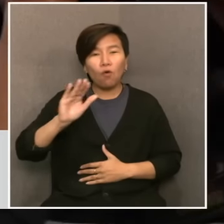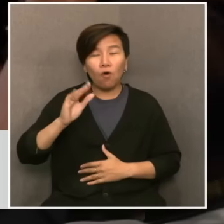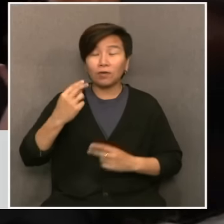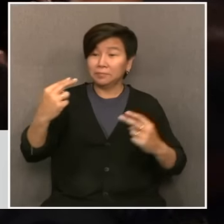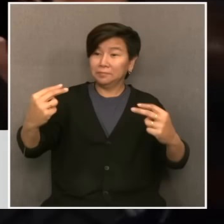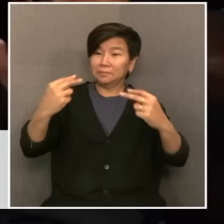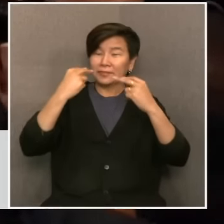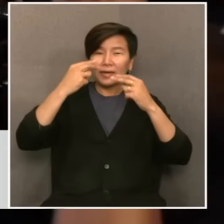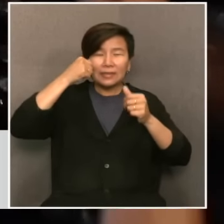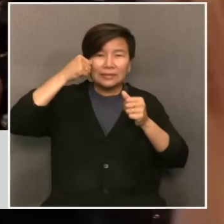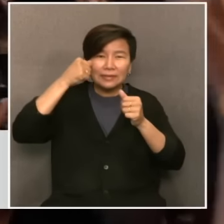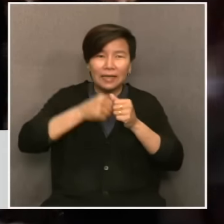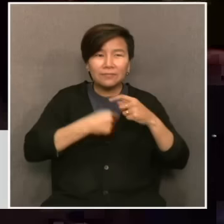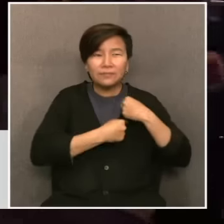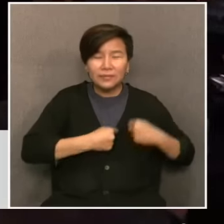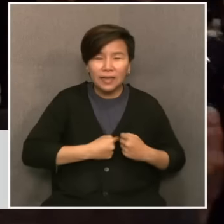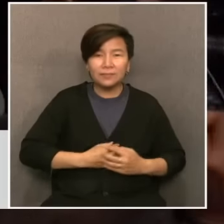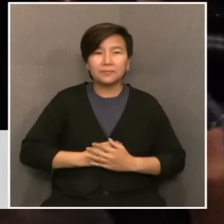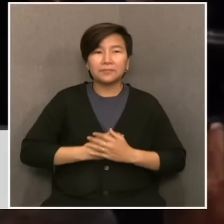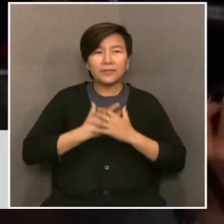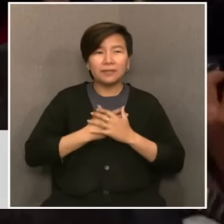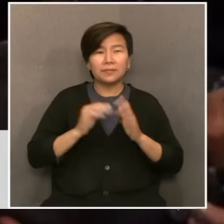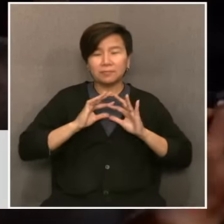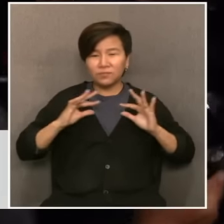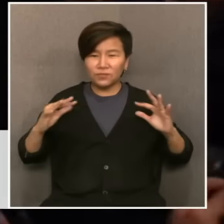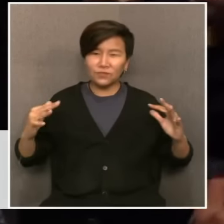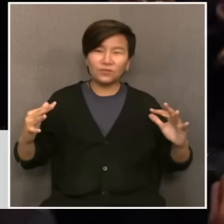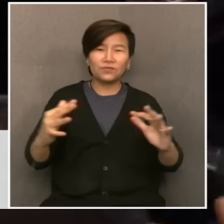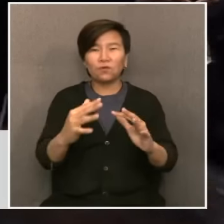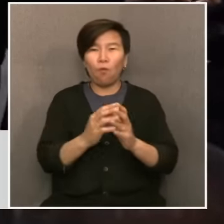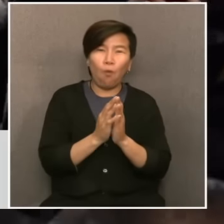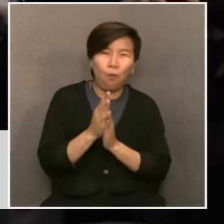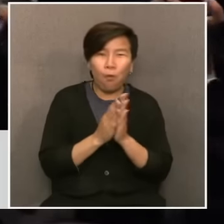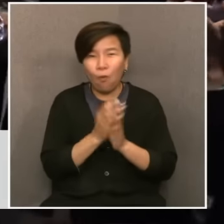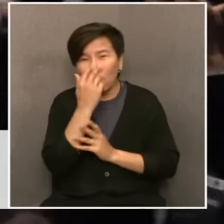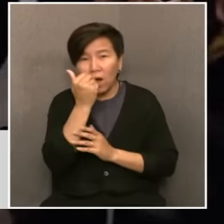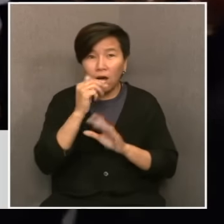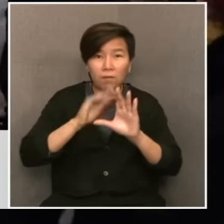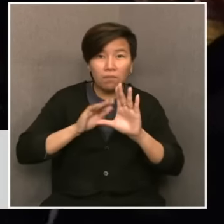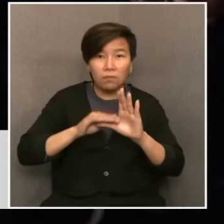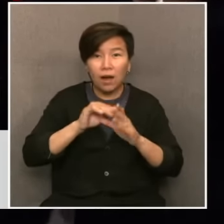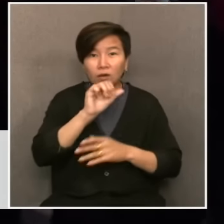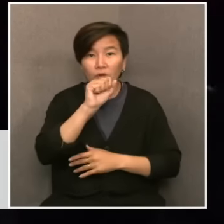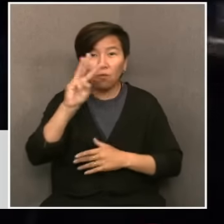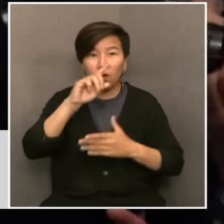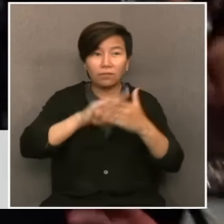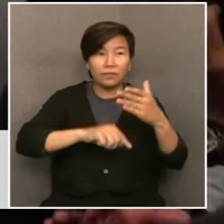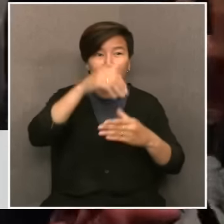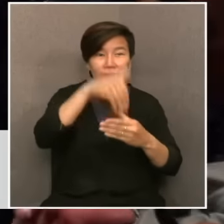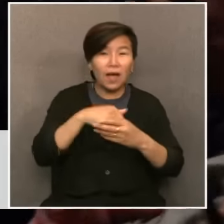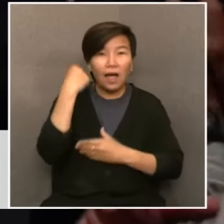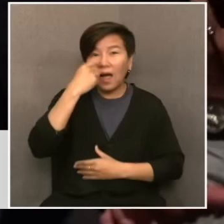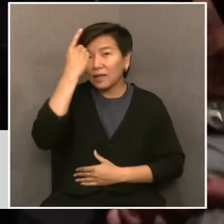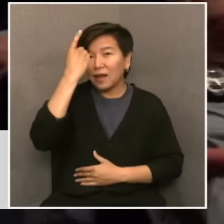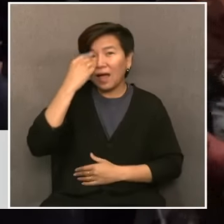และประทับใจท่ามกลางบรรยากาศที่เป็นไปด้วยความคึกคักผู้สมัครสว.ที่ผ่านเข้ารอบมาอย่างในกล้วยเชิญยิ้มนะคะก็บ